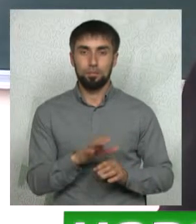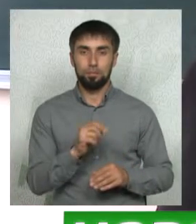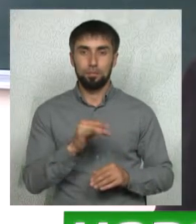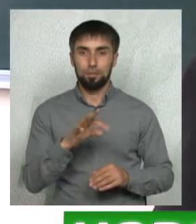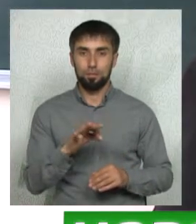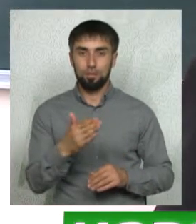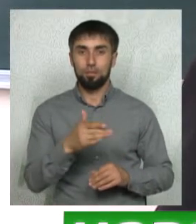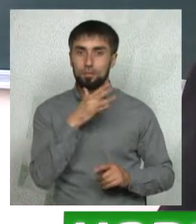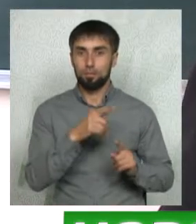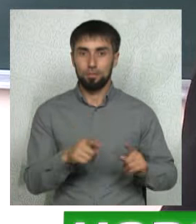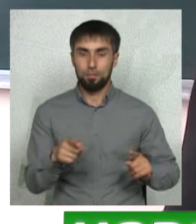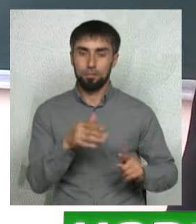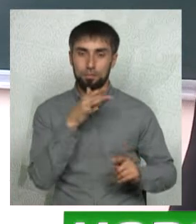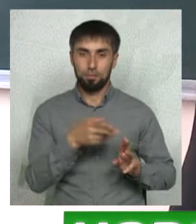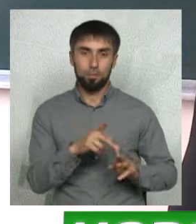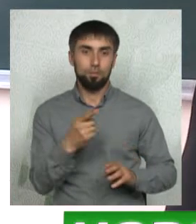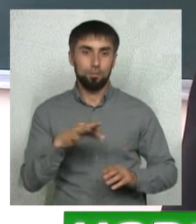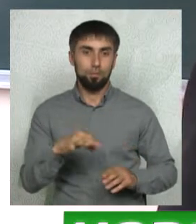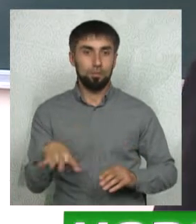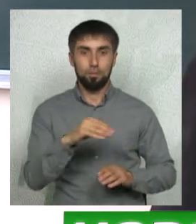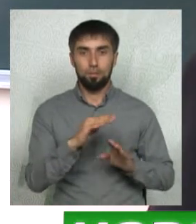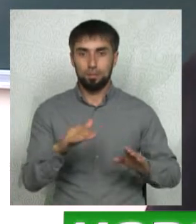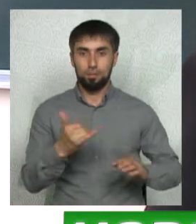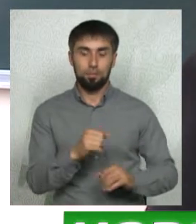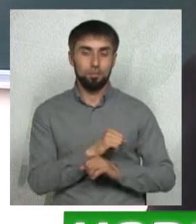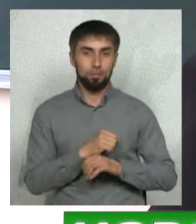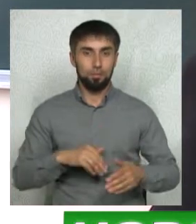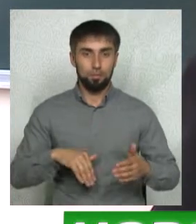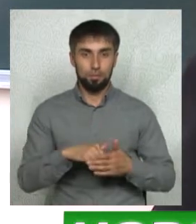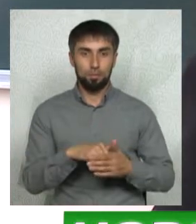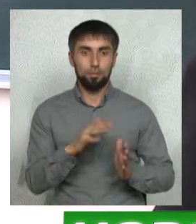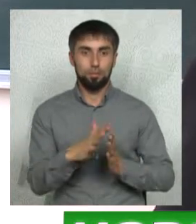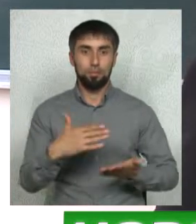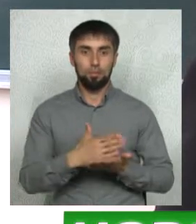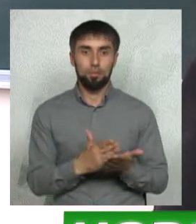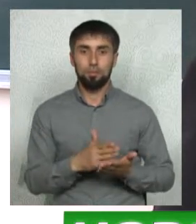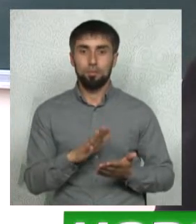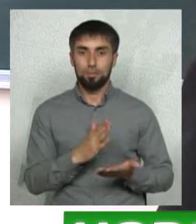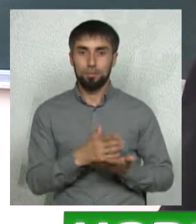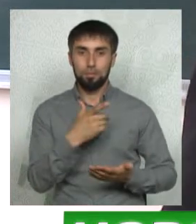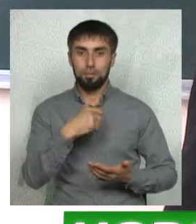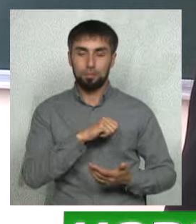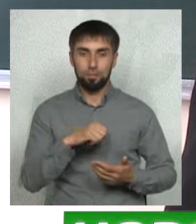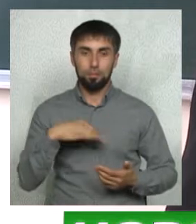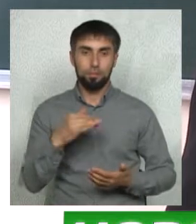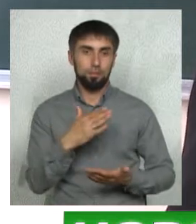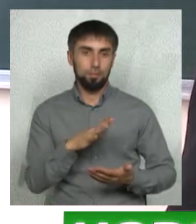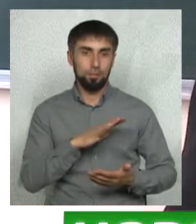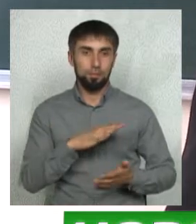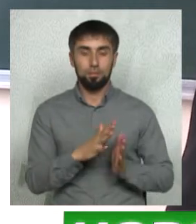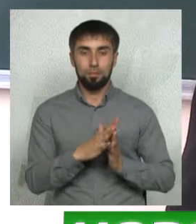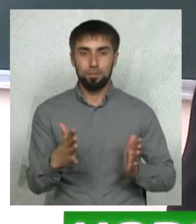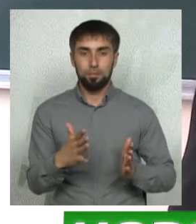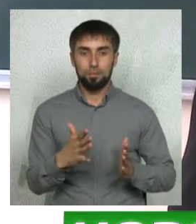актуален в данный период времени, потому что все ребята сейчас на летних каникулах, в большей части предоставлены сами себе, и появляется